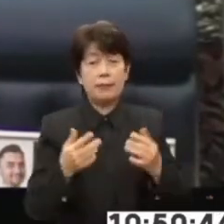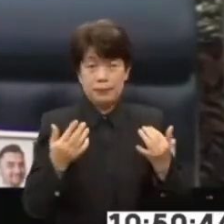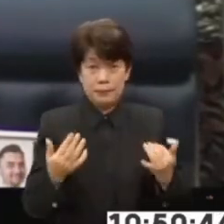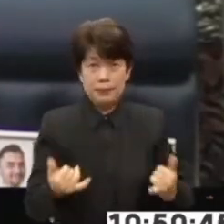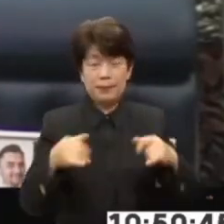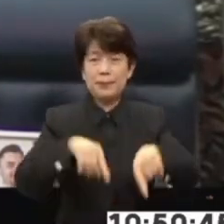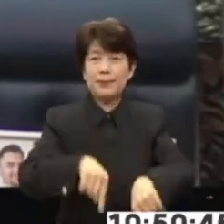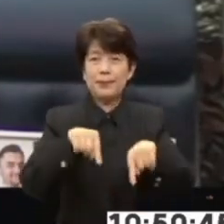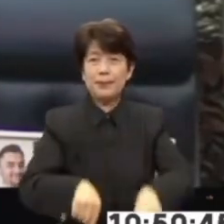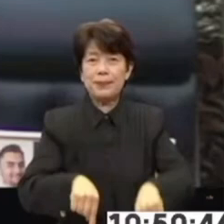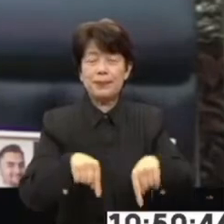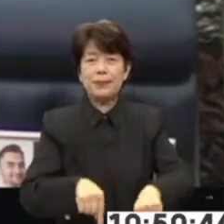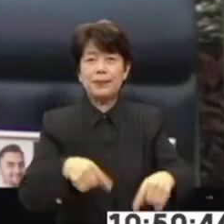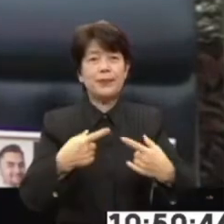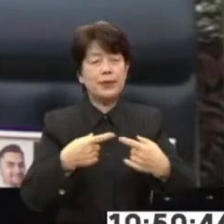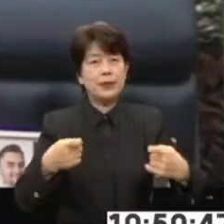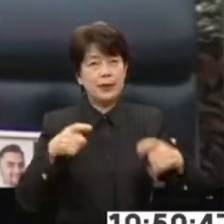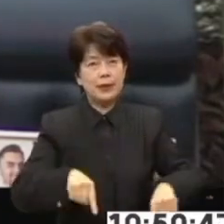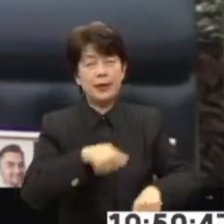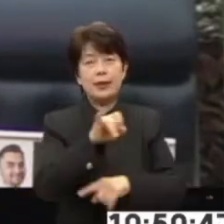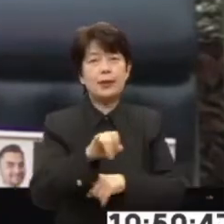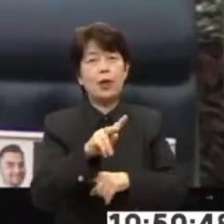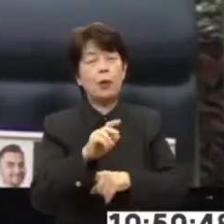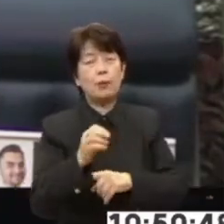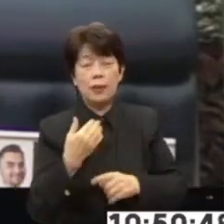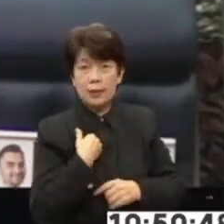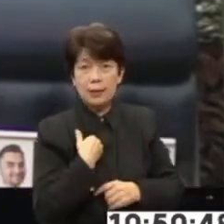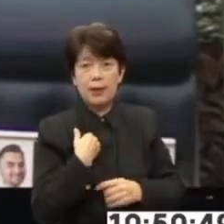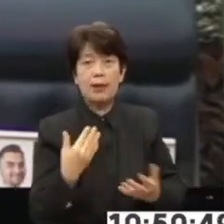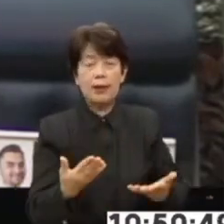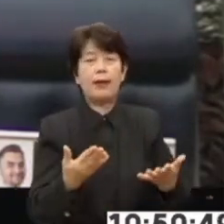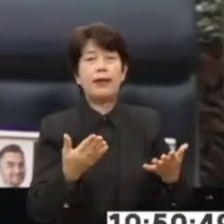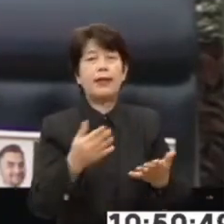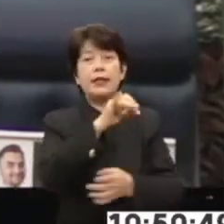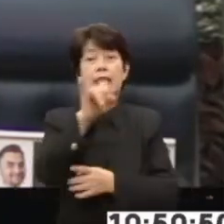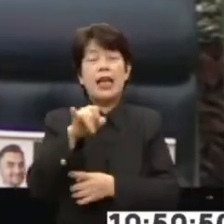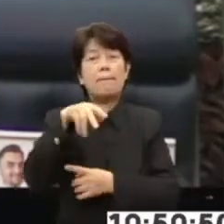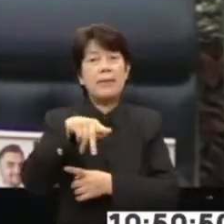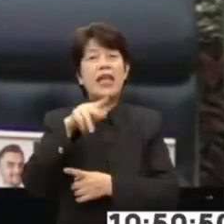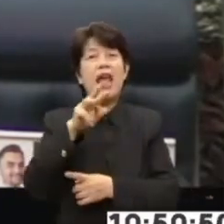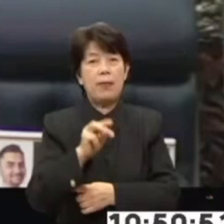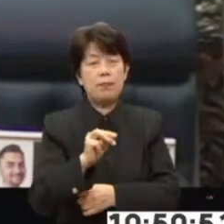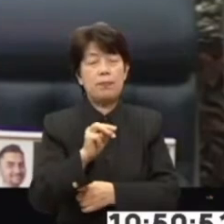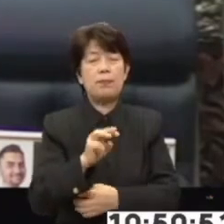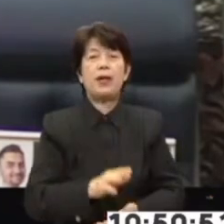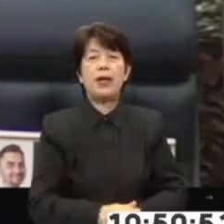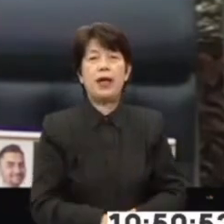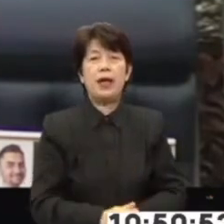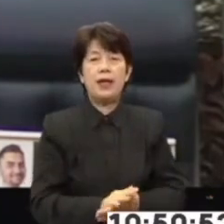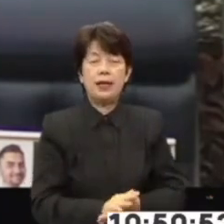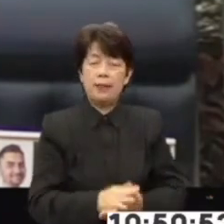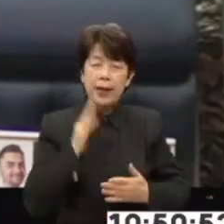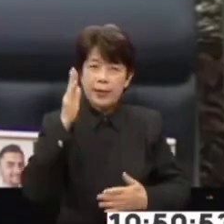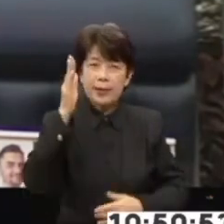oleh kerajaan perpaduan adalah JK masih kekal di bawah JPM jadi sekiranya pada masa yang akan